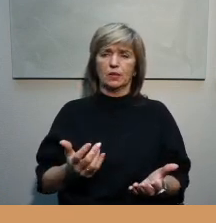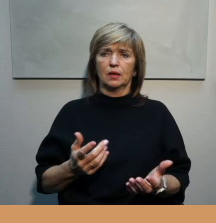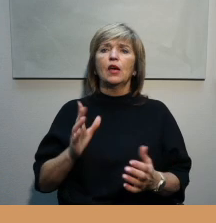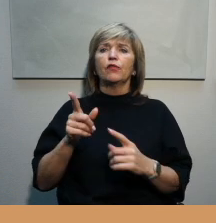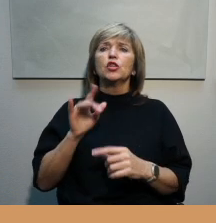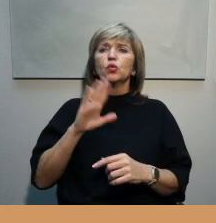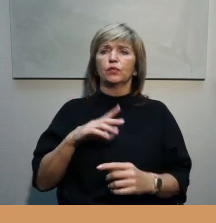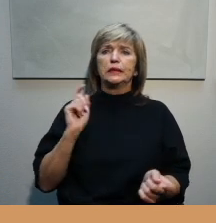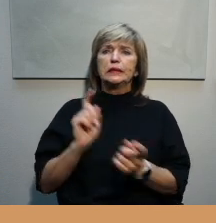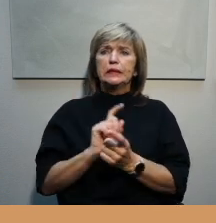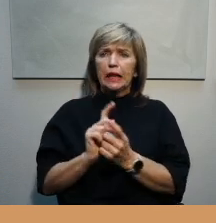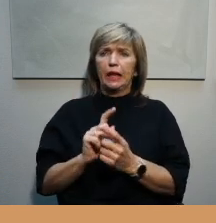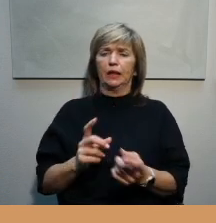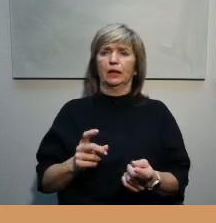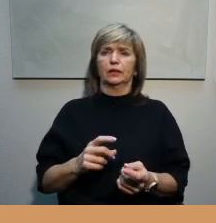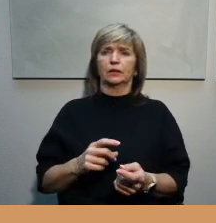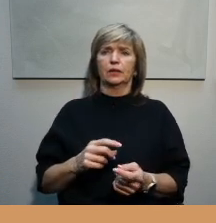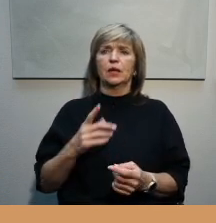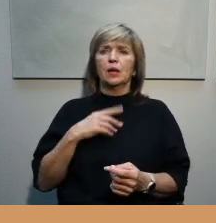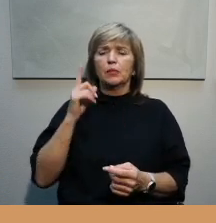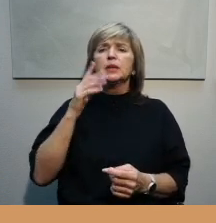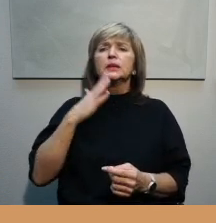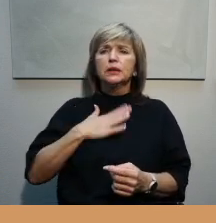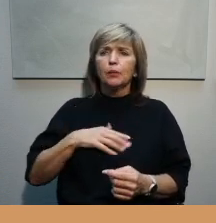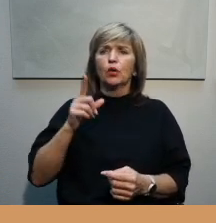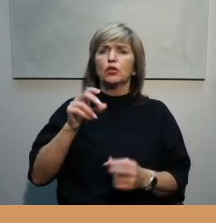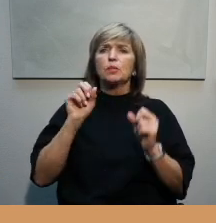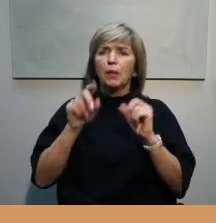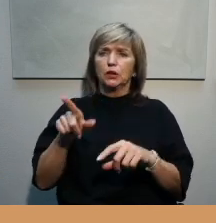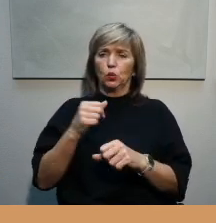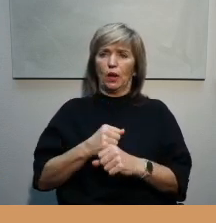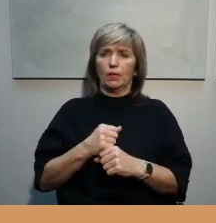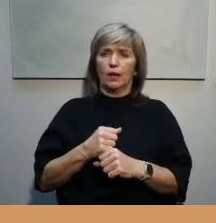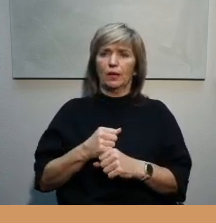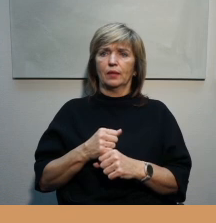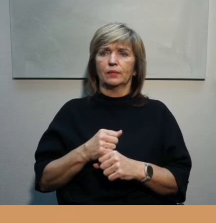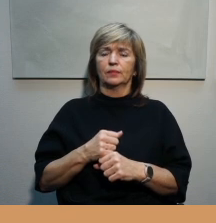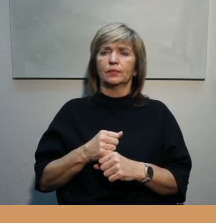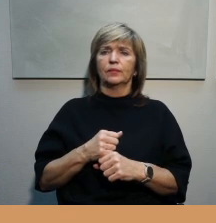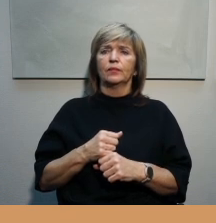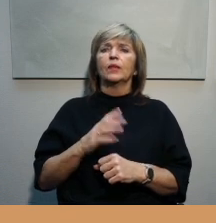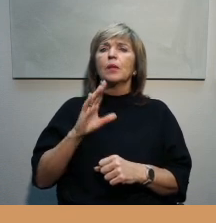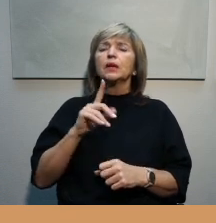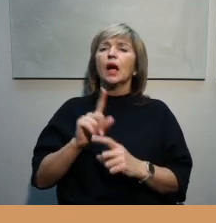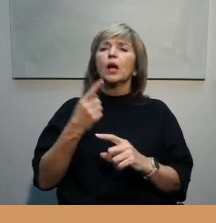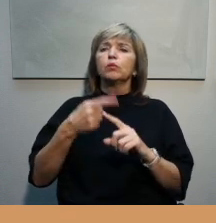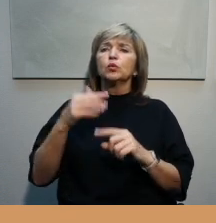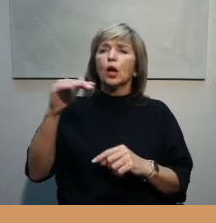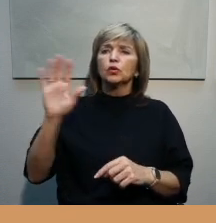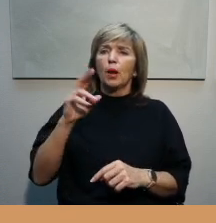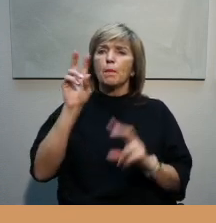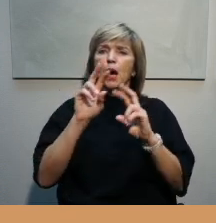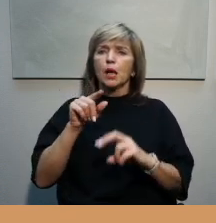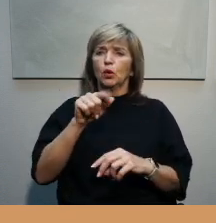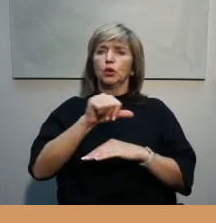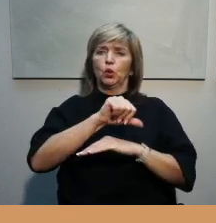Viņš vienkārši strīdas un provocē mani. Mēs skaidri saprotam, ka viņš to dara speciāli. Bet tikpat labi pusaudzis var pārbaudīt